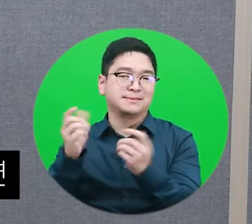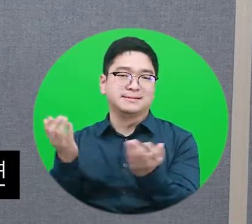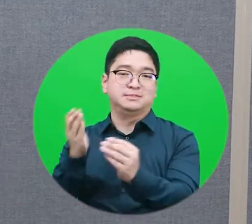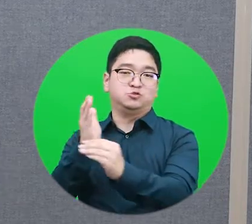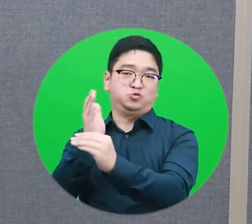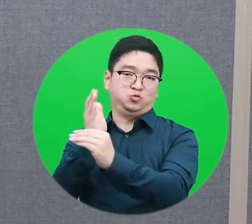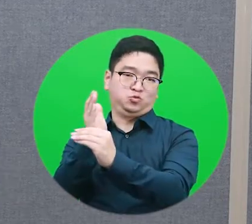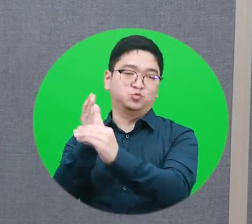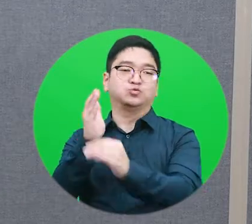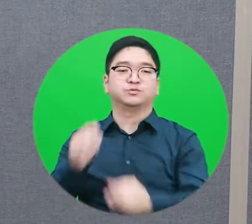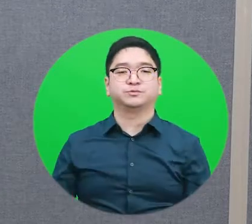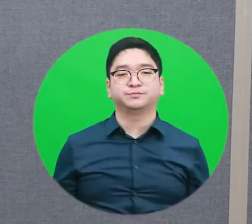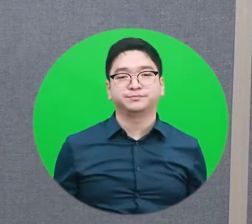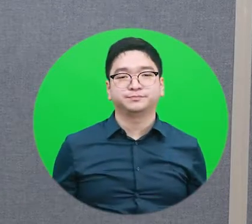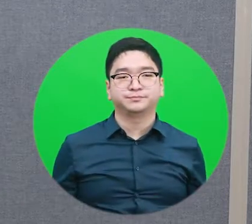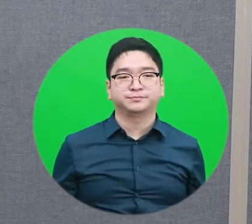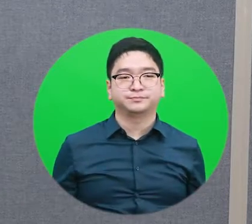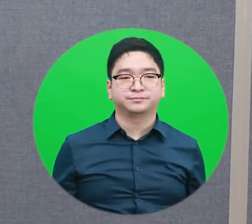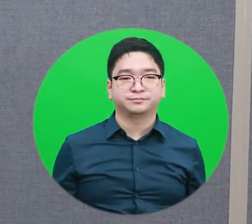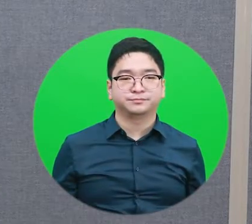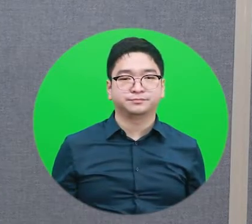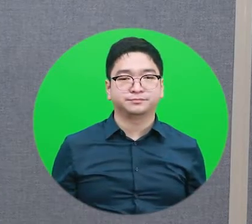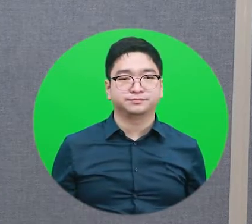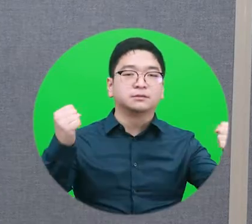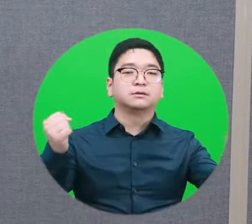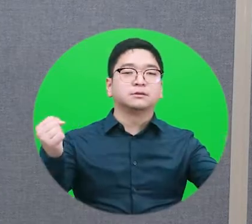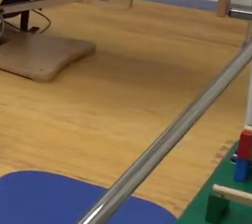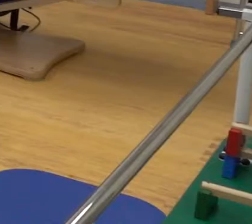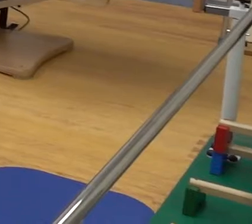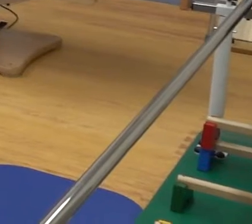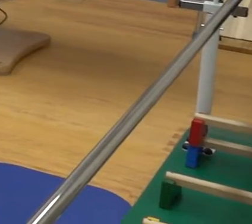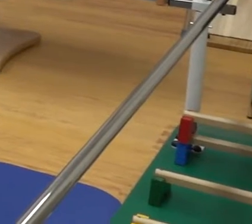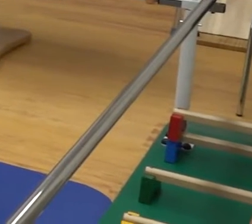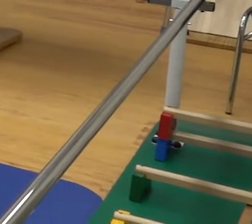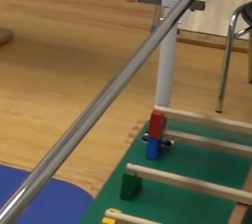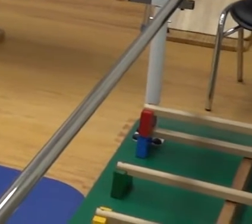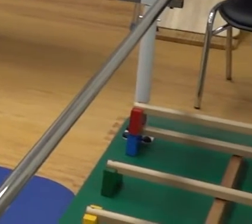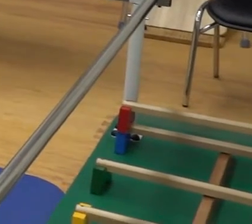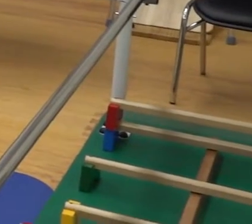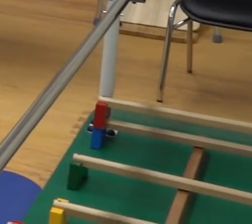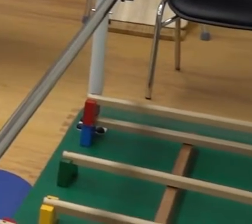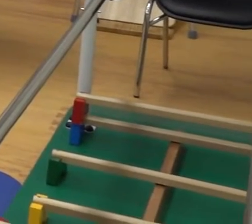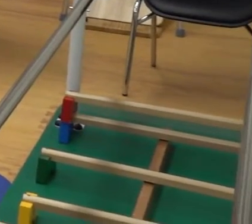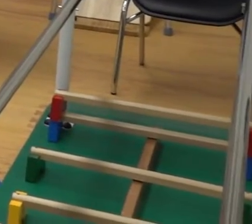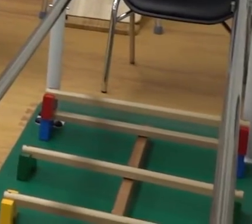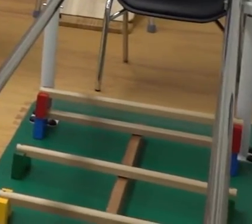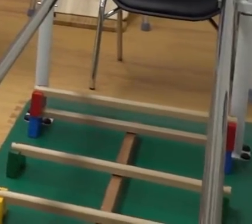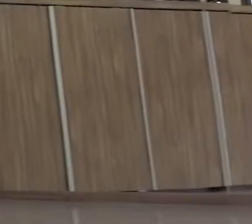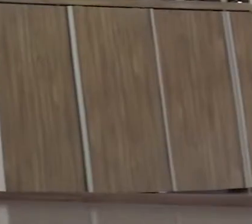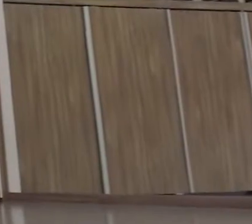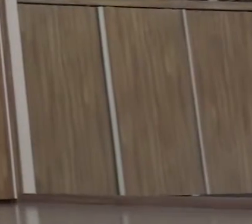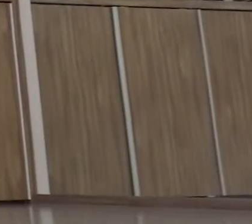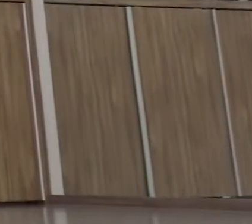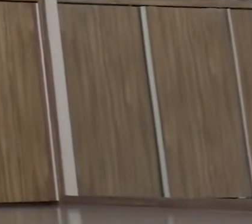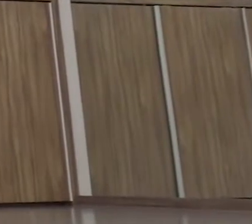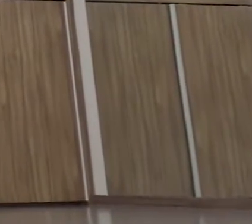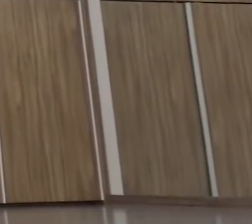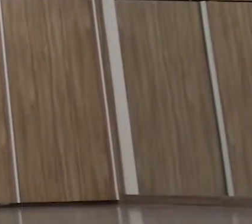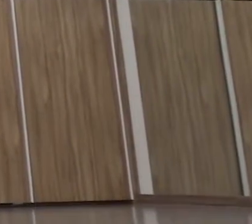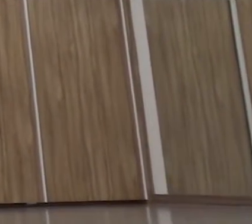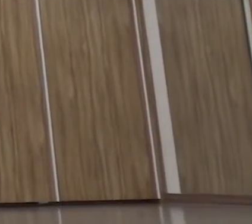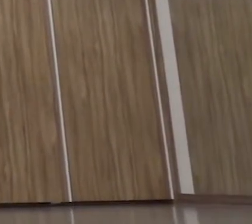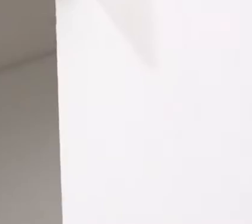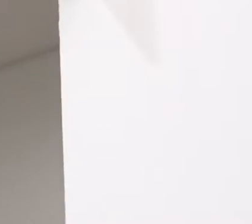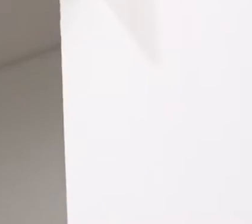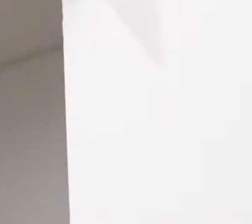지점이 있다면 그런 물리적인 장벽들을 좀 낮춰가는 작업들을 하고 있고요. 사실 건강이나 교육, 문화 이런 전반적인 사회 시스템